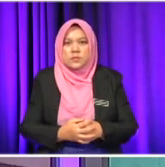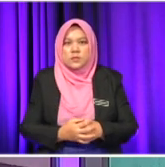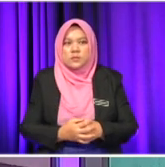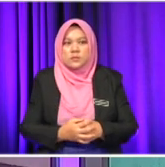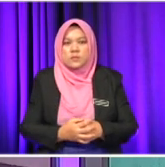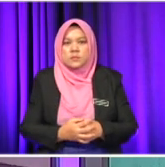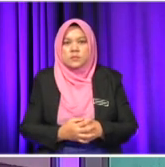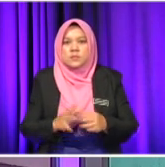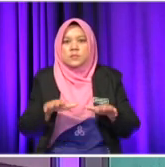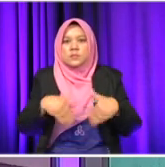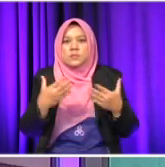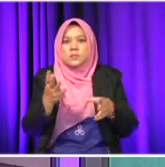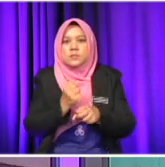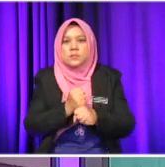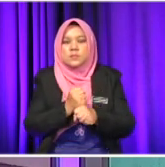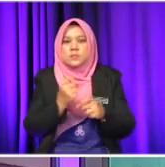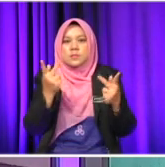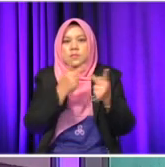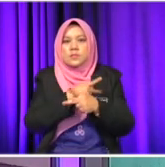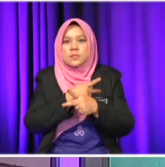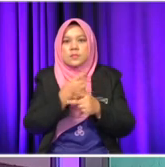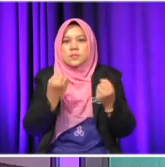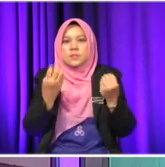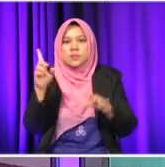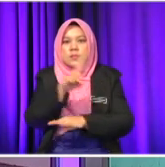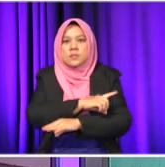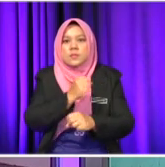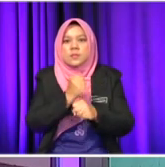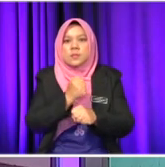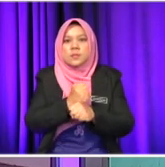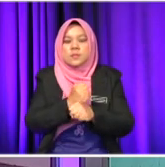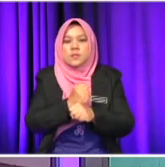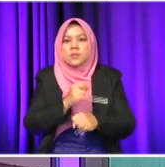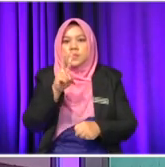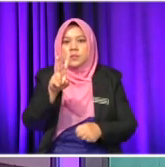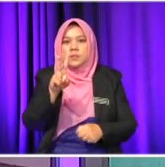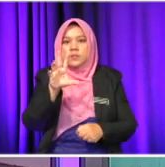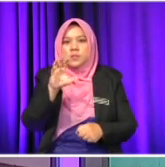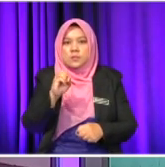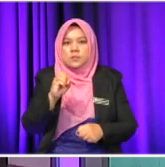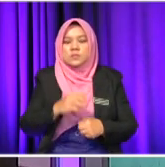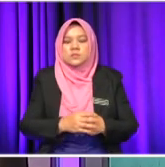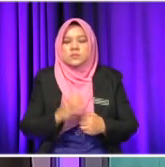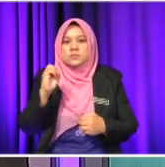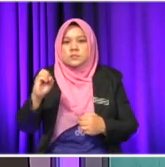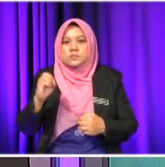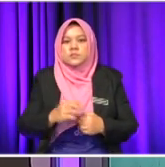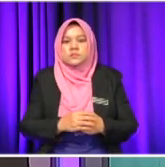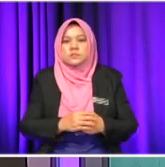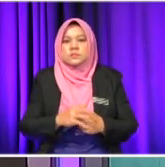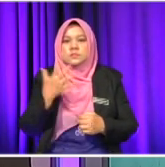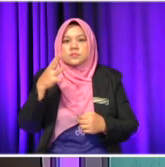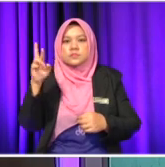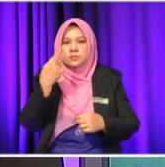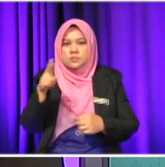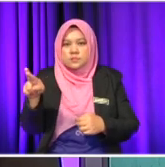ini eh kita kali lah berapa hari di bekerja Oke so kita dapat 2500 kali dengan 6 dapatlah 15.000